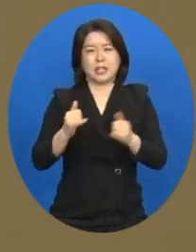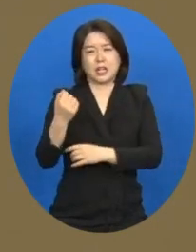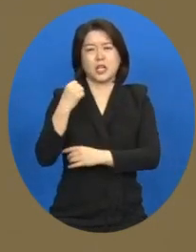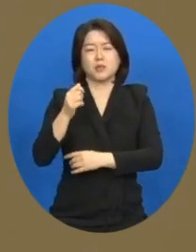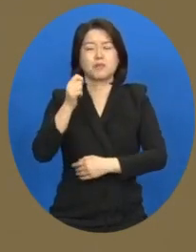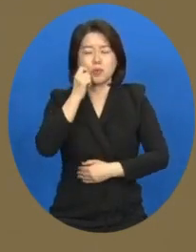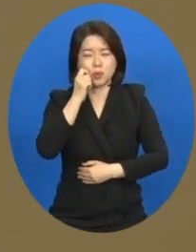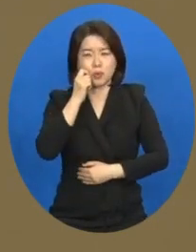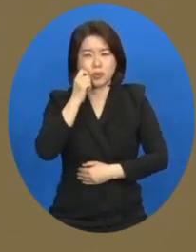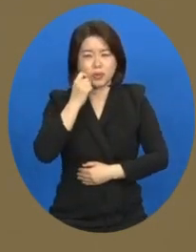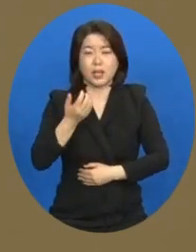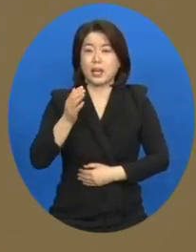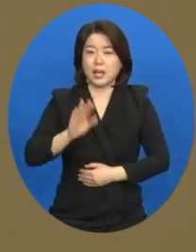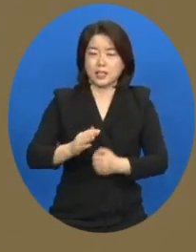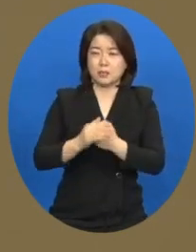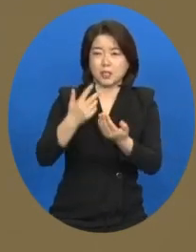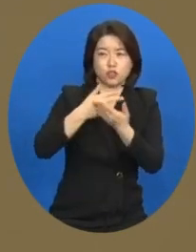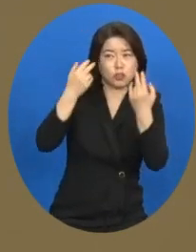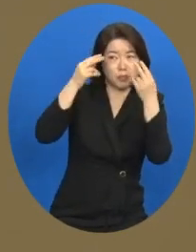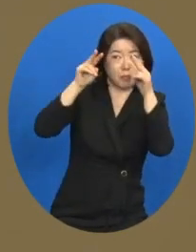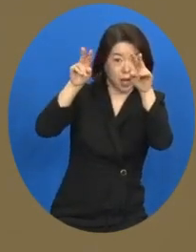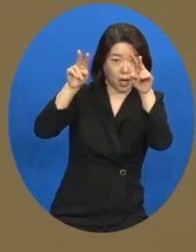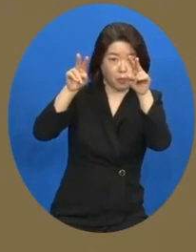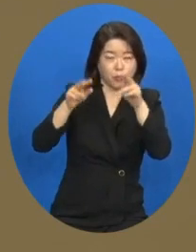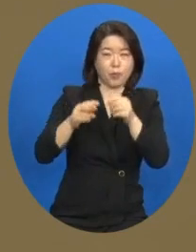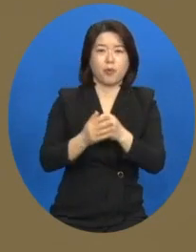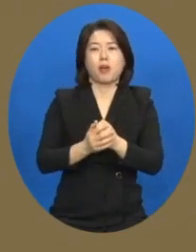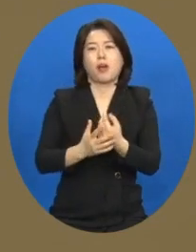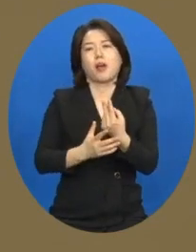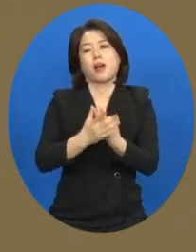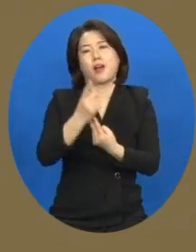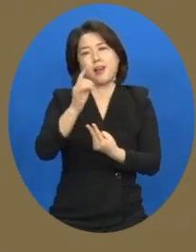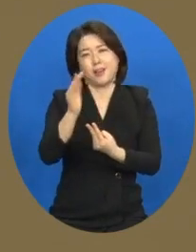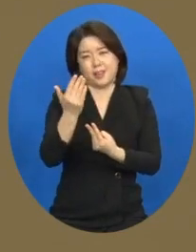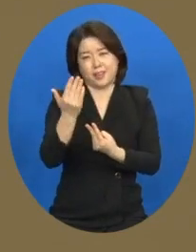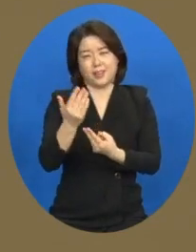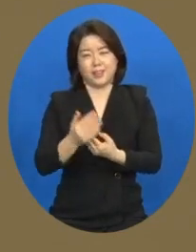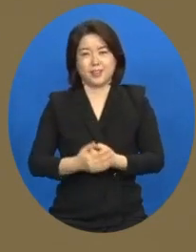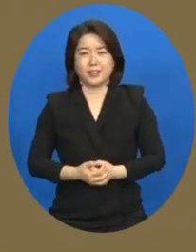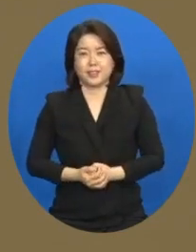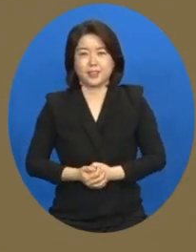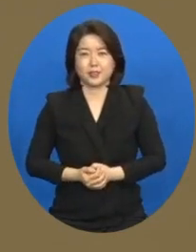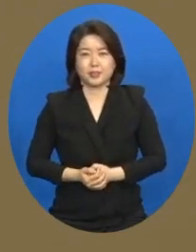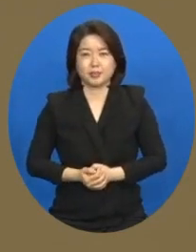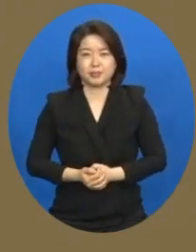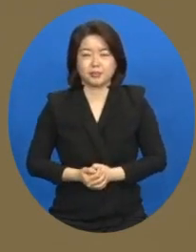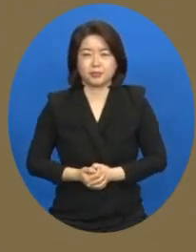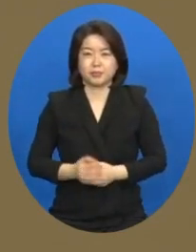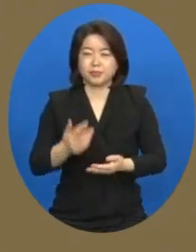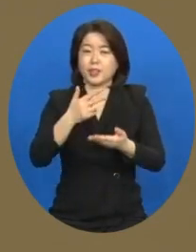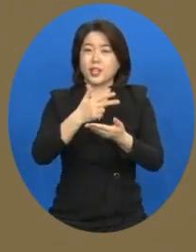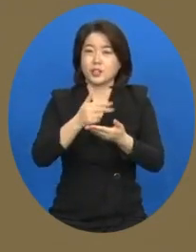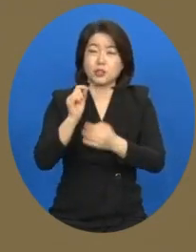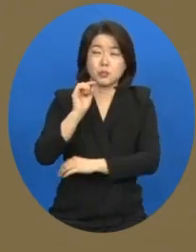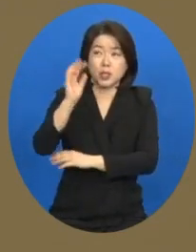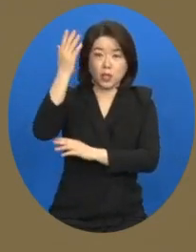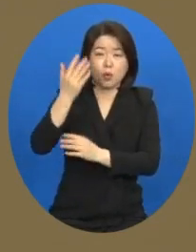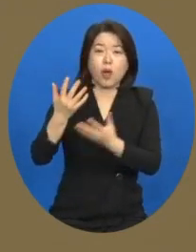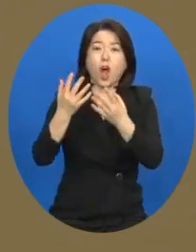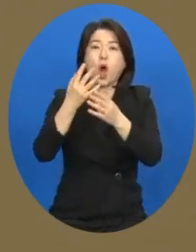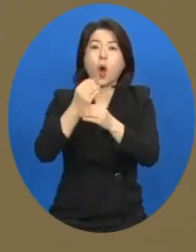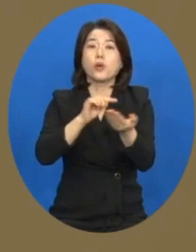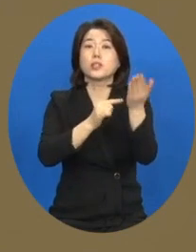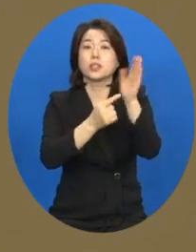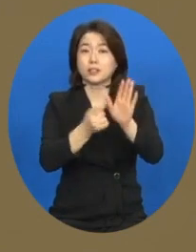못하지만 주님을 바라보니까 하나가 돼요. 여러분, 주님의 영광은 언제